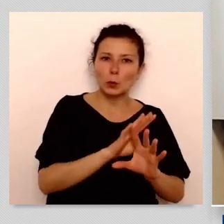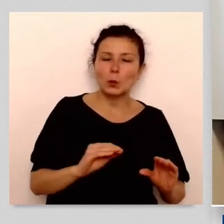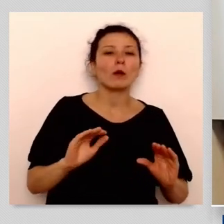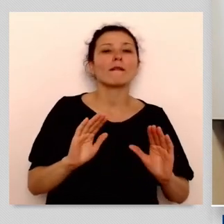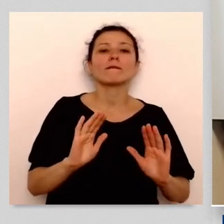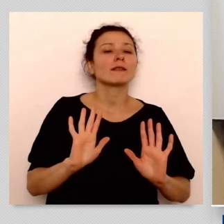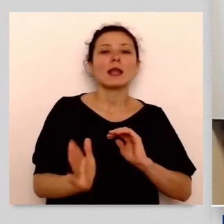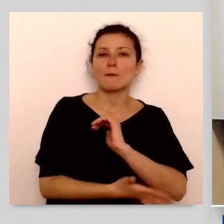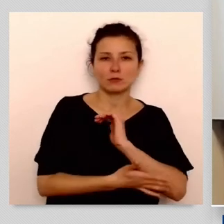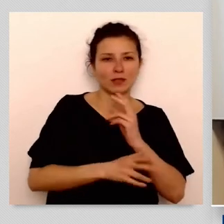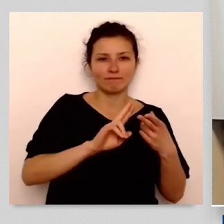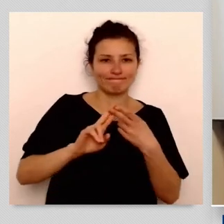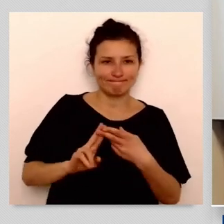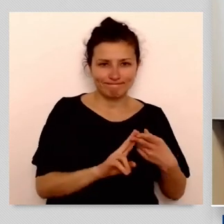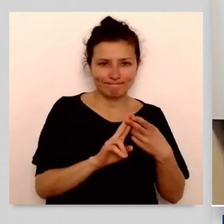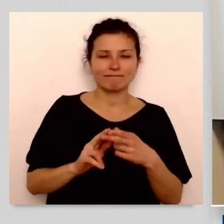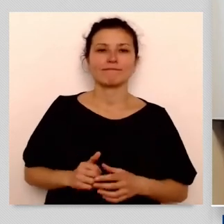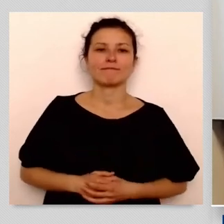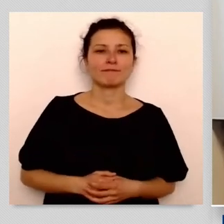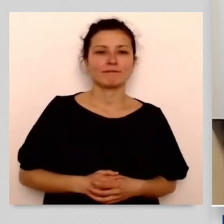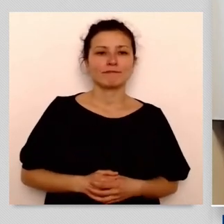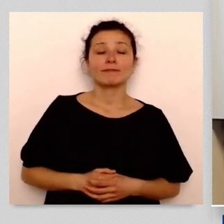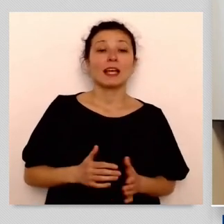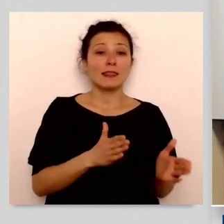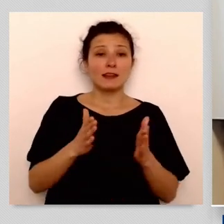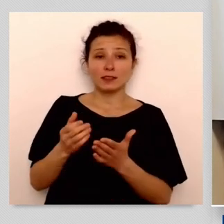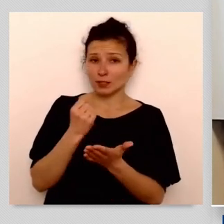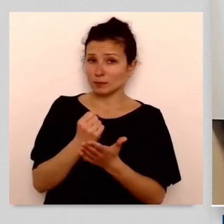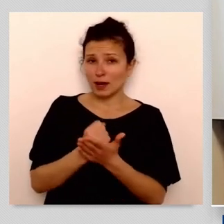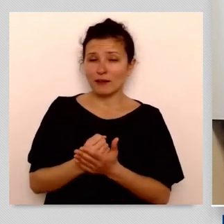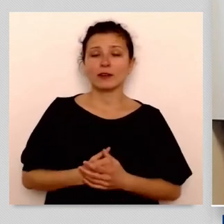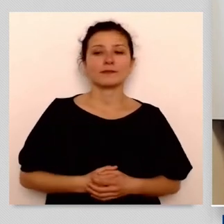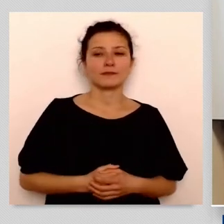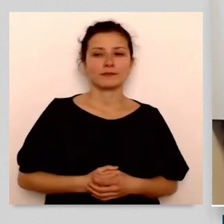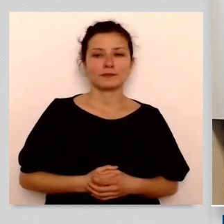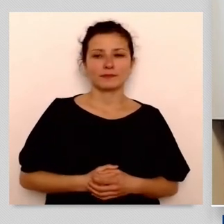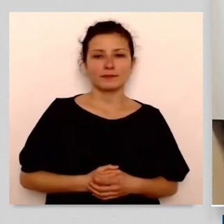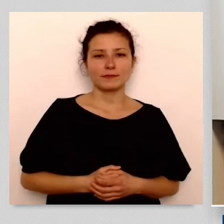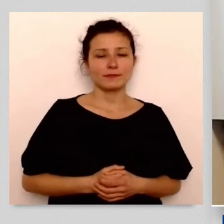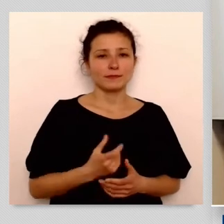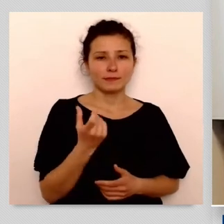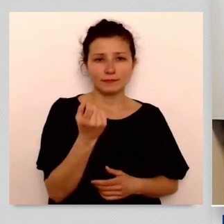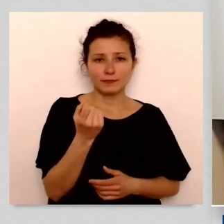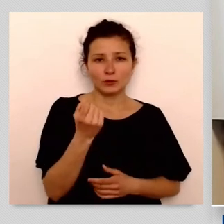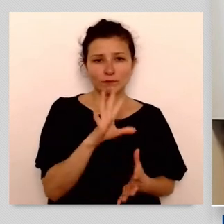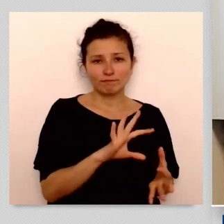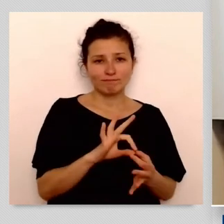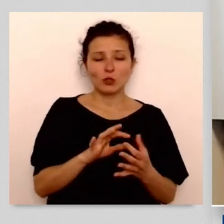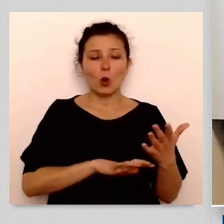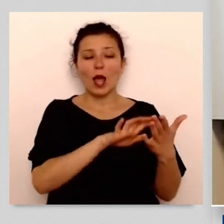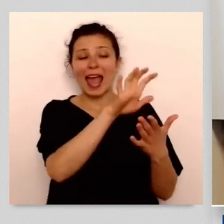na zasadzie konsensusu. I jeszcze kolejna rzecz, też tak troszkę kierując się esejem